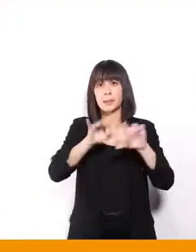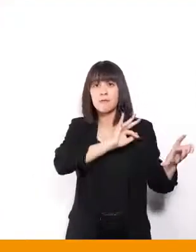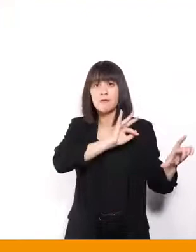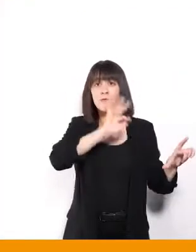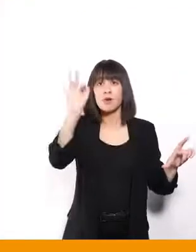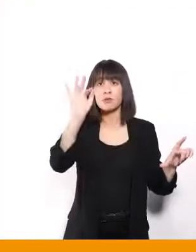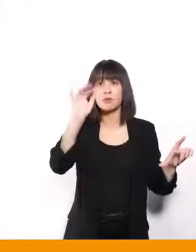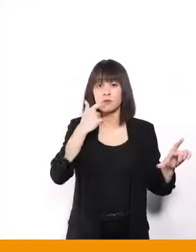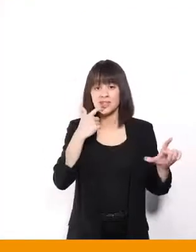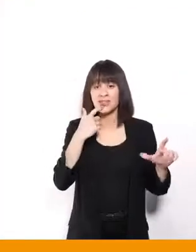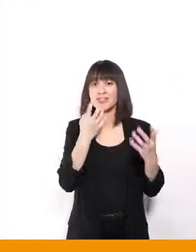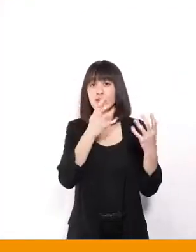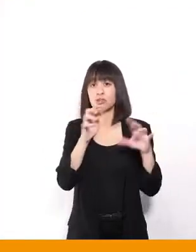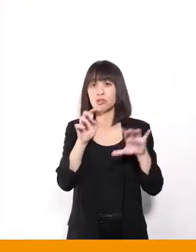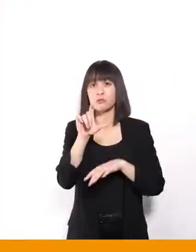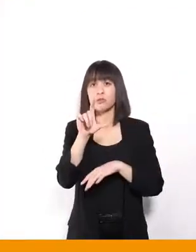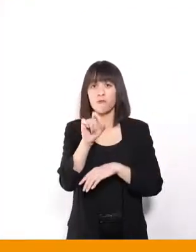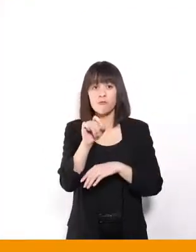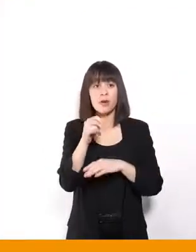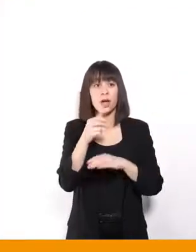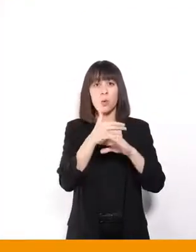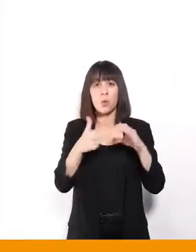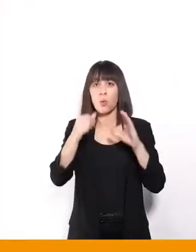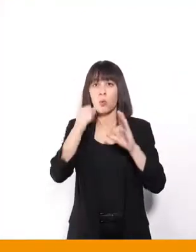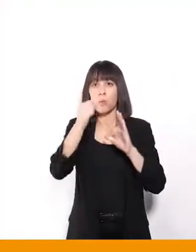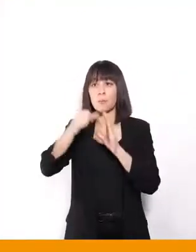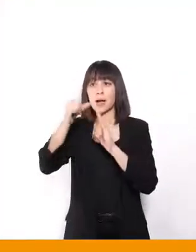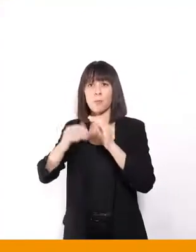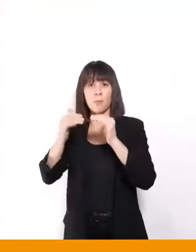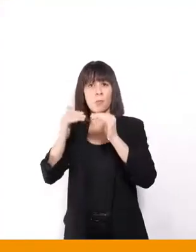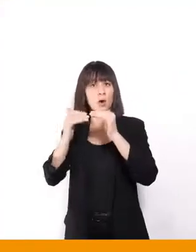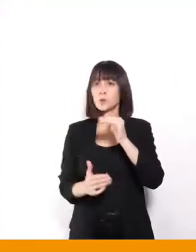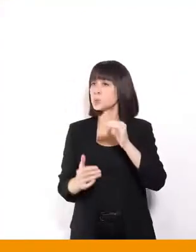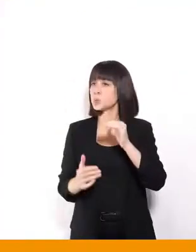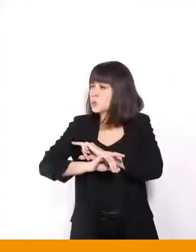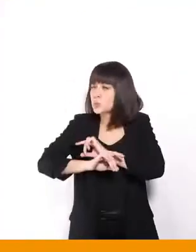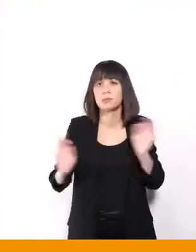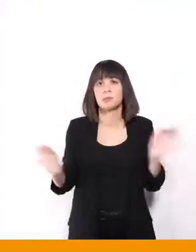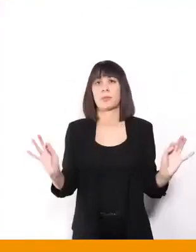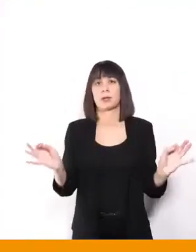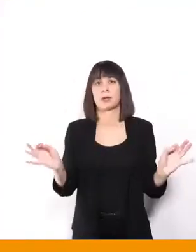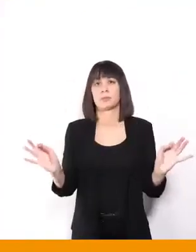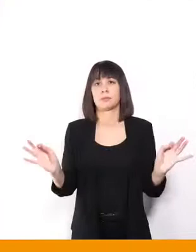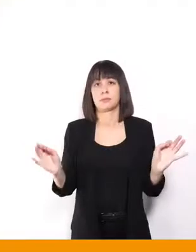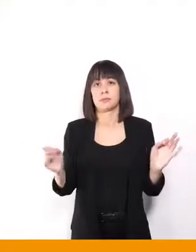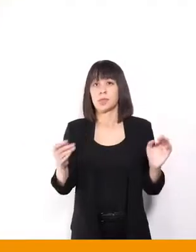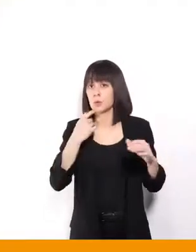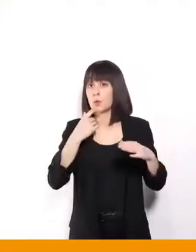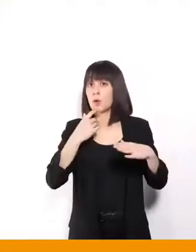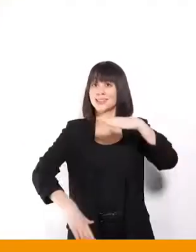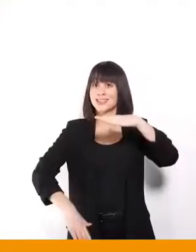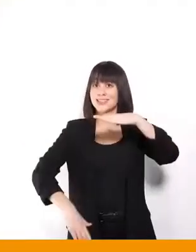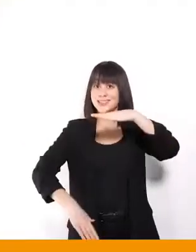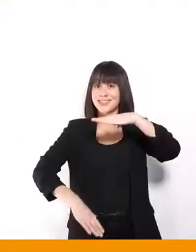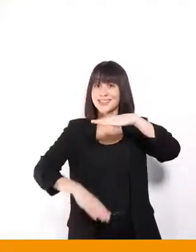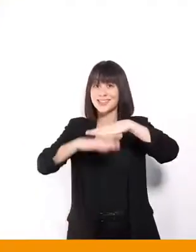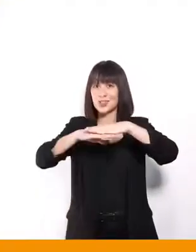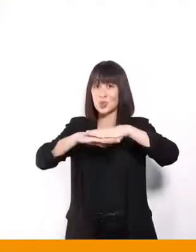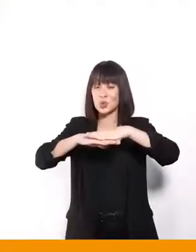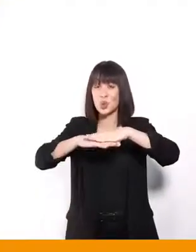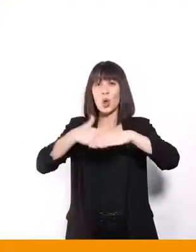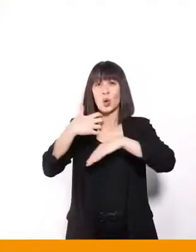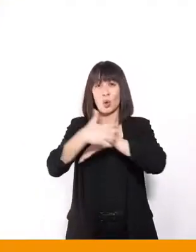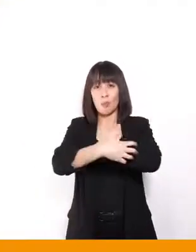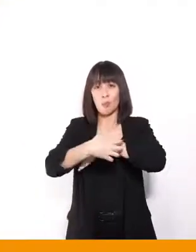par mois. Donc, ça, c'est le seuil de grande pauvreté, j'allais dire, c'est le seuil de pauvreté à 50%,